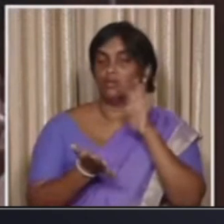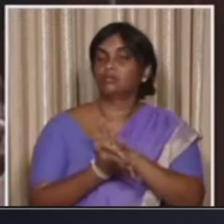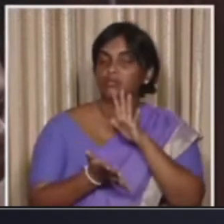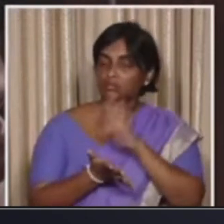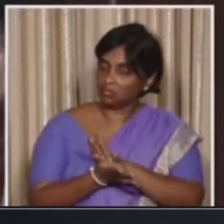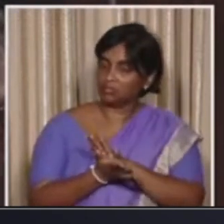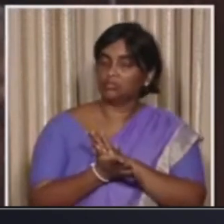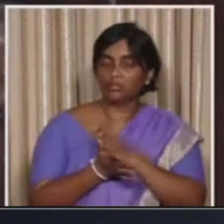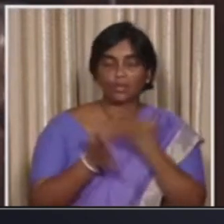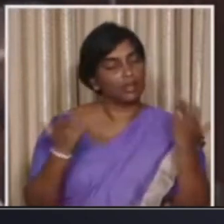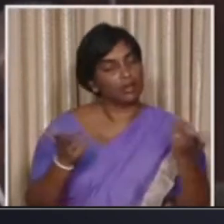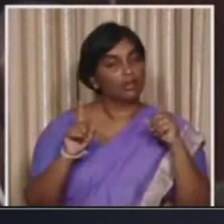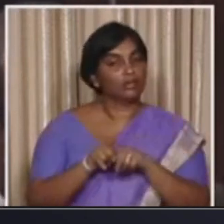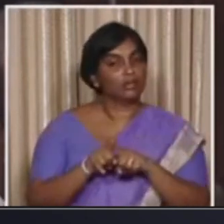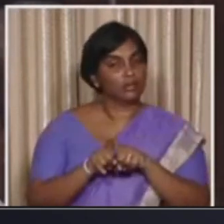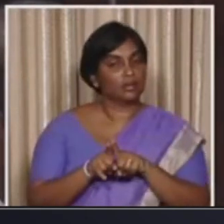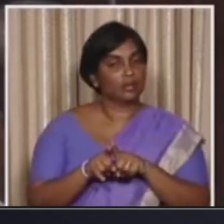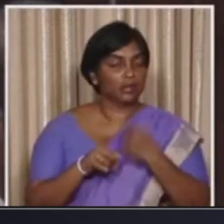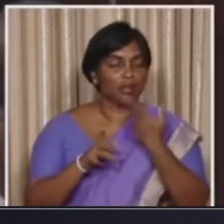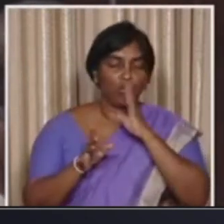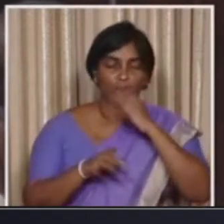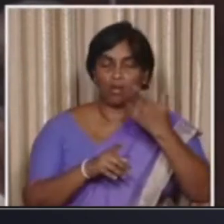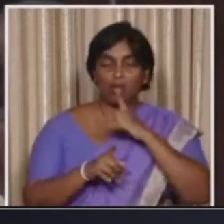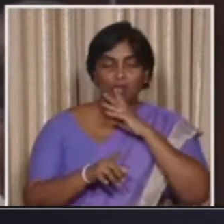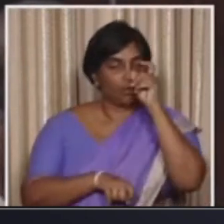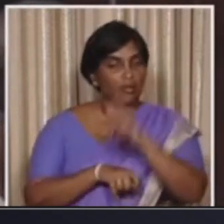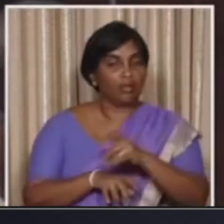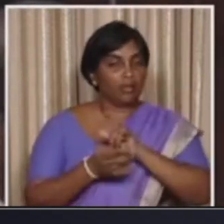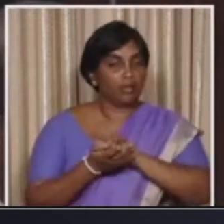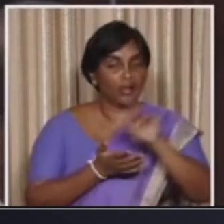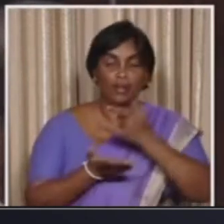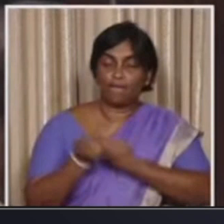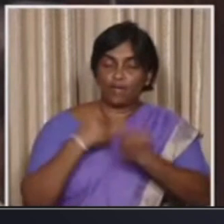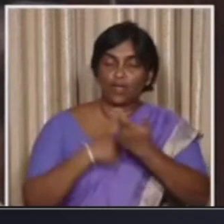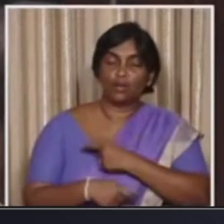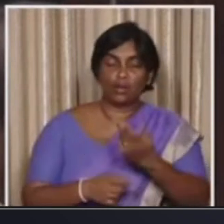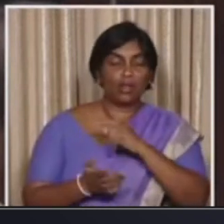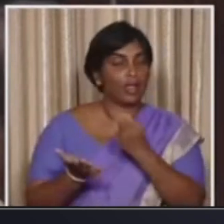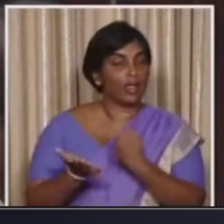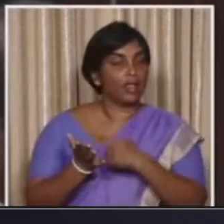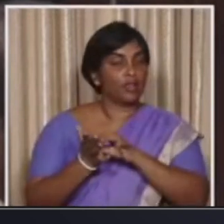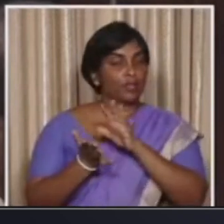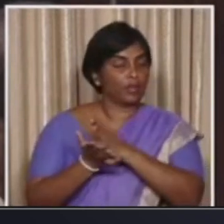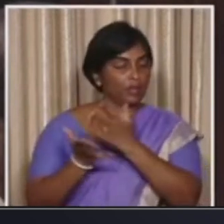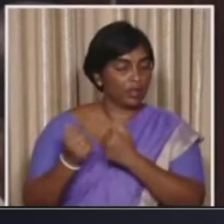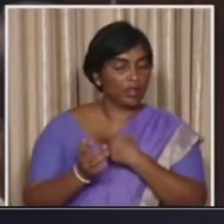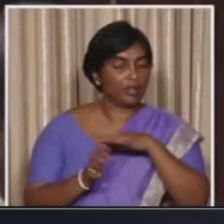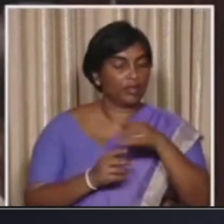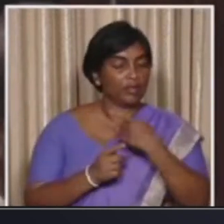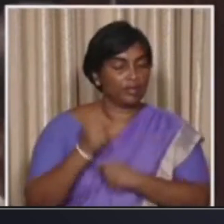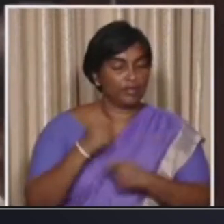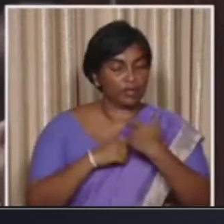ගරු සභාපතිතුමනි එහෙම නැත්නම් කාට හරි කෙනෙකුට රට විකුණලා හරි ණය අරගෙන මේකේ දේපල විකුණලා සල්ලි